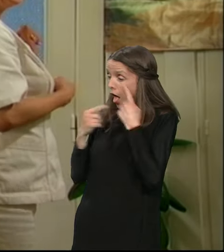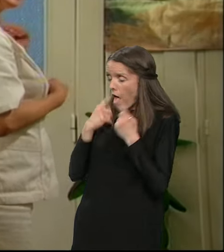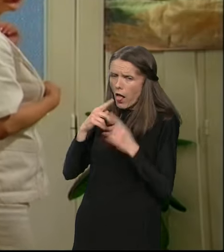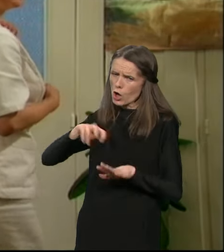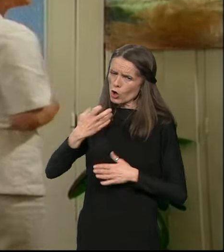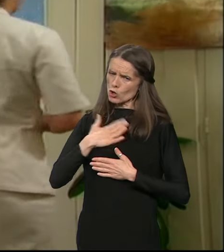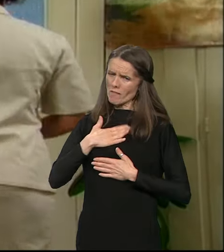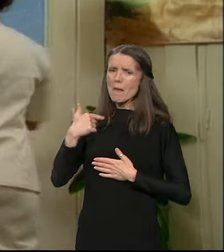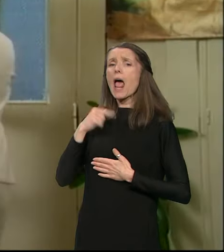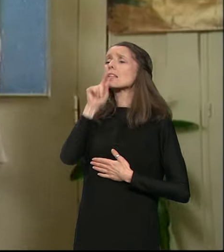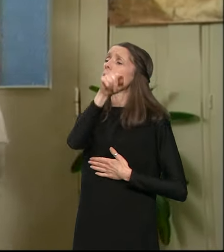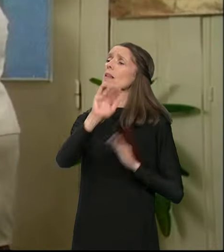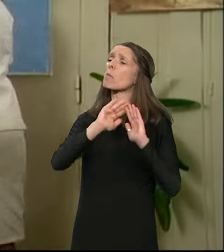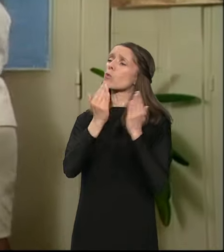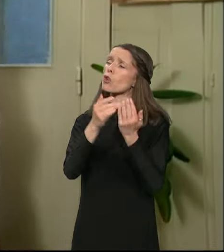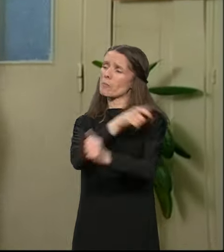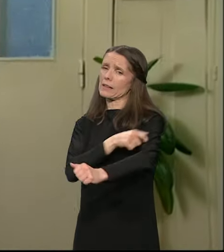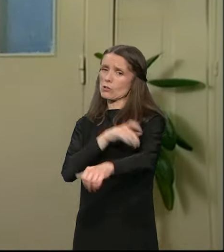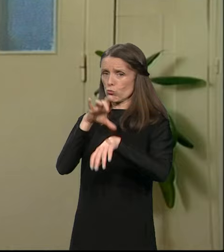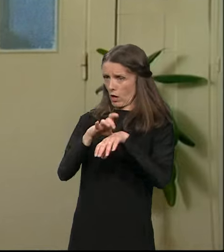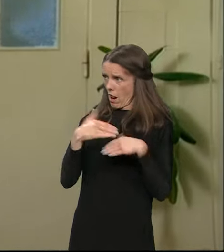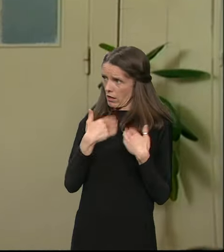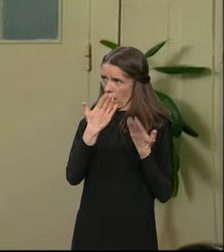u sobi dežurnog.